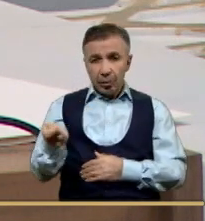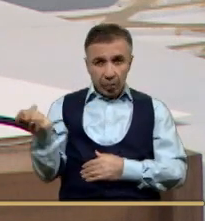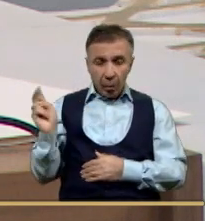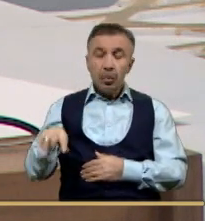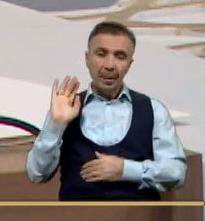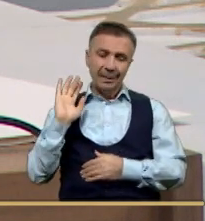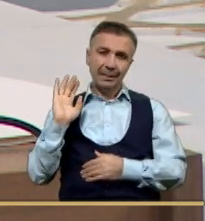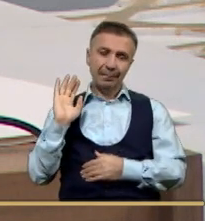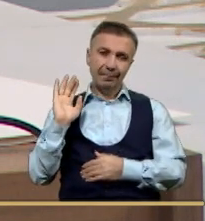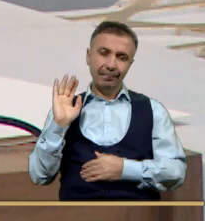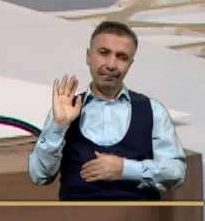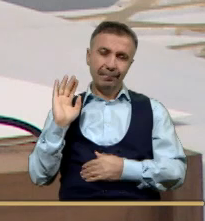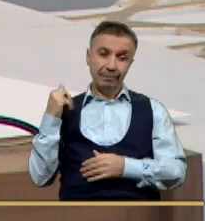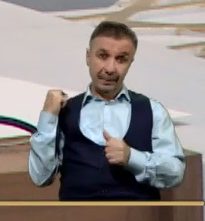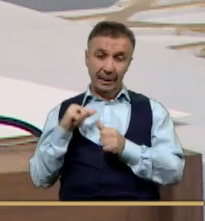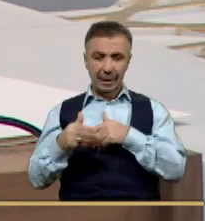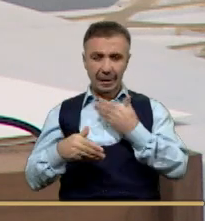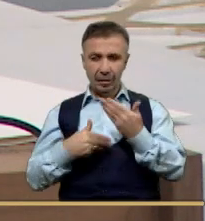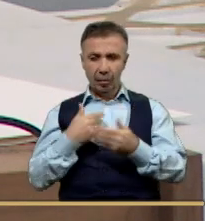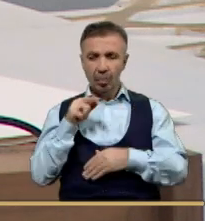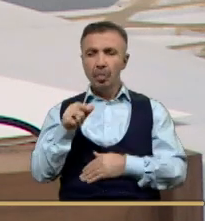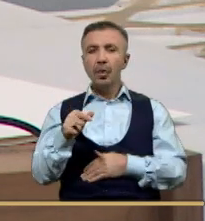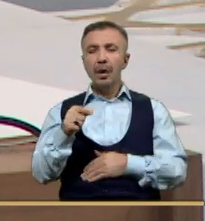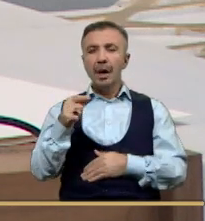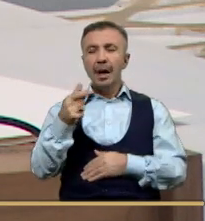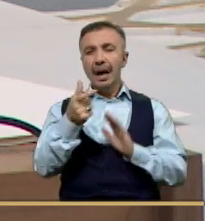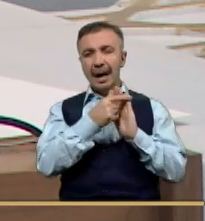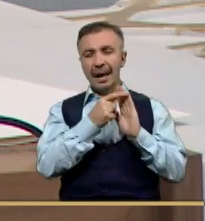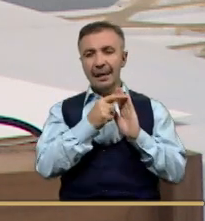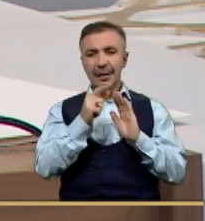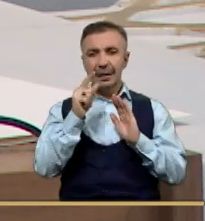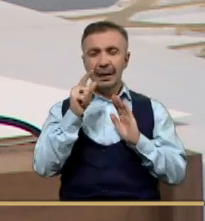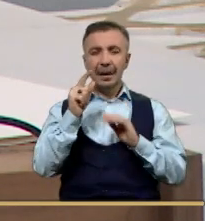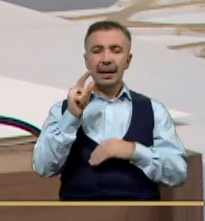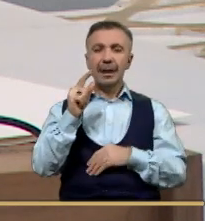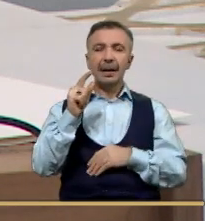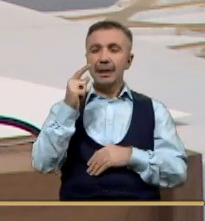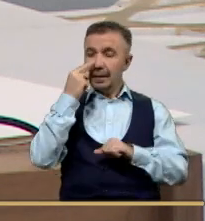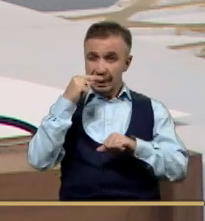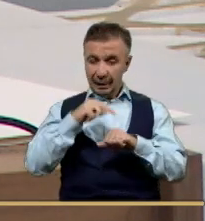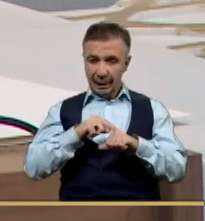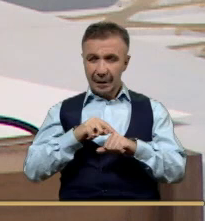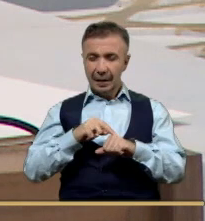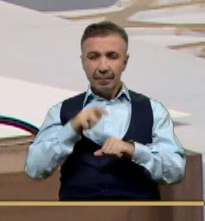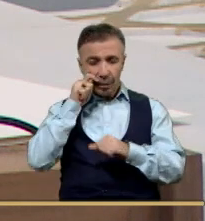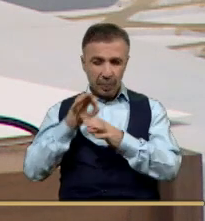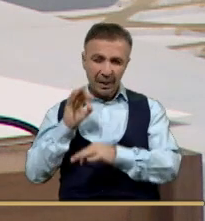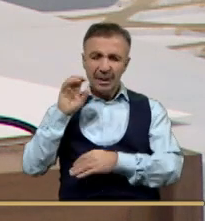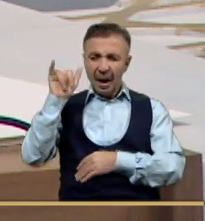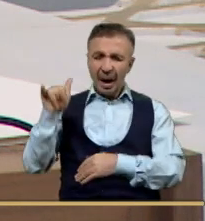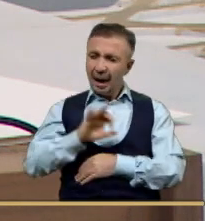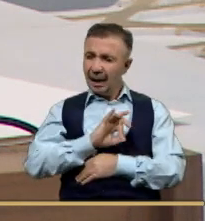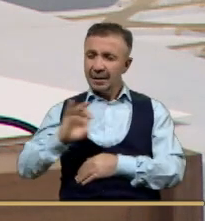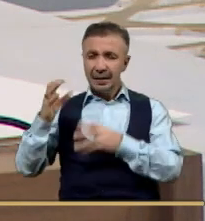Tekrar ediyorum. Bu ayete iman eden bir Müslüman haksız yere